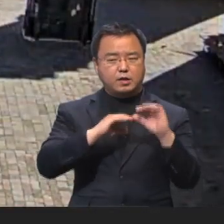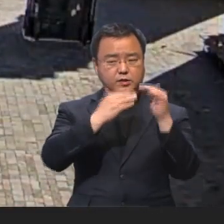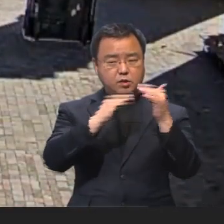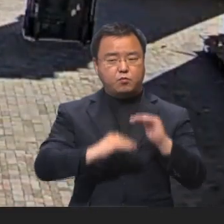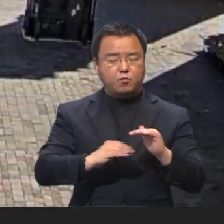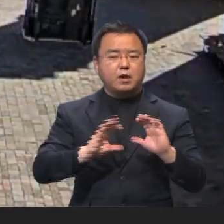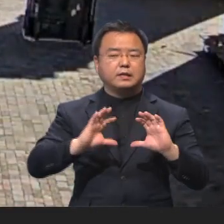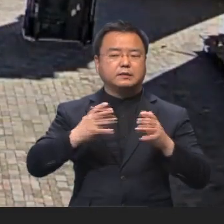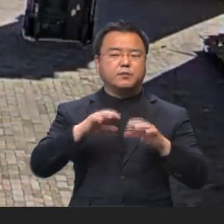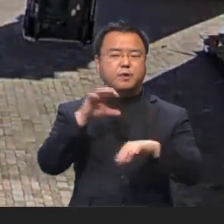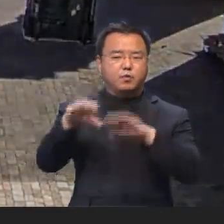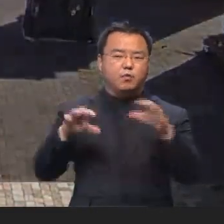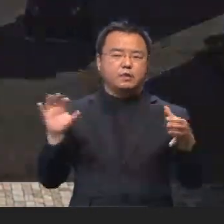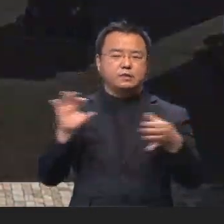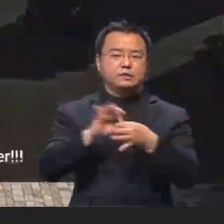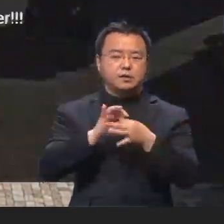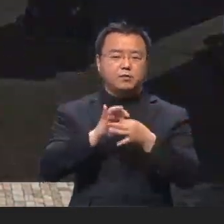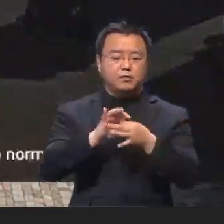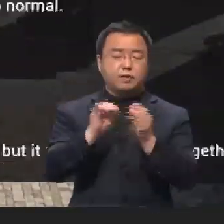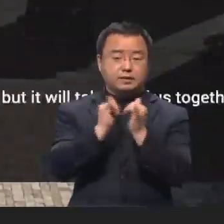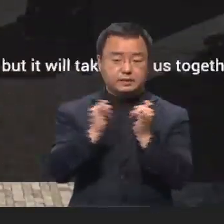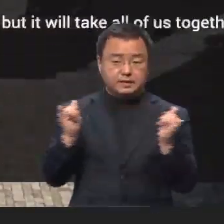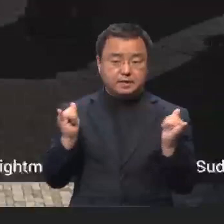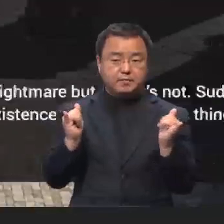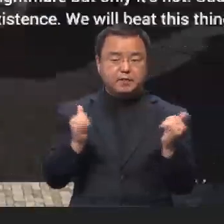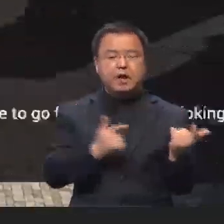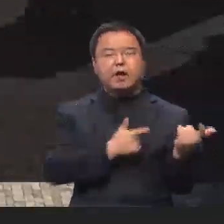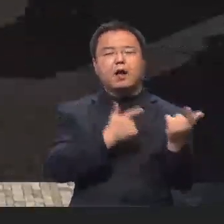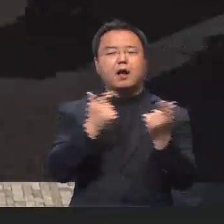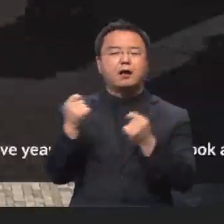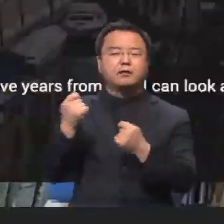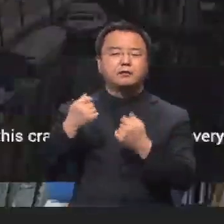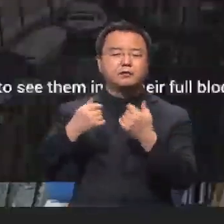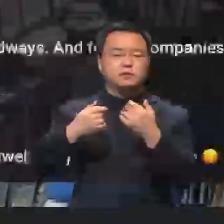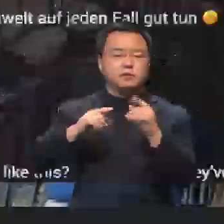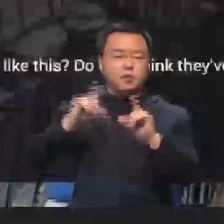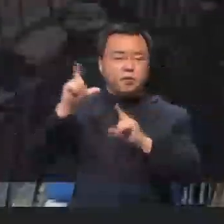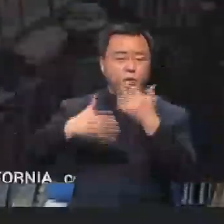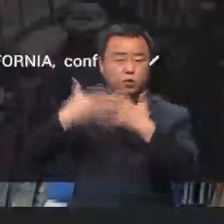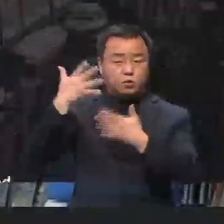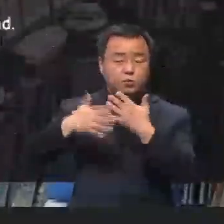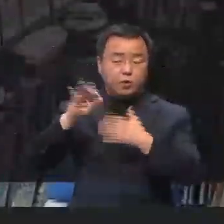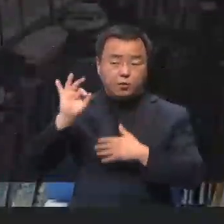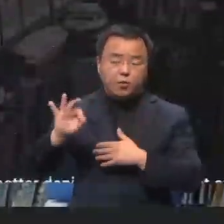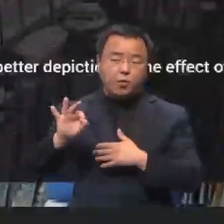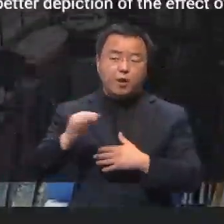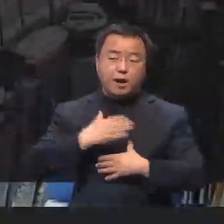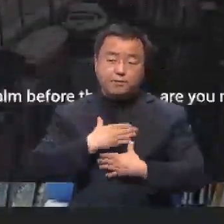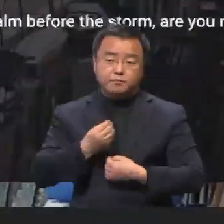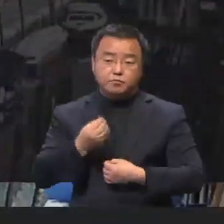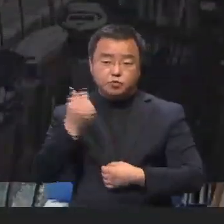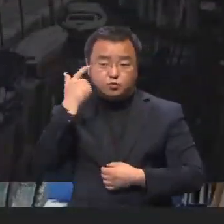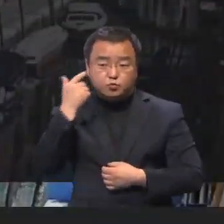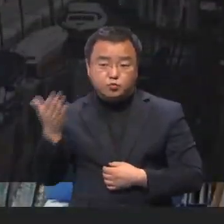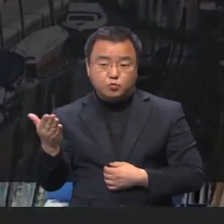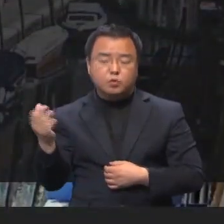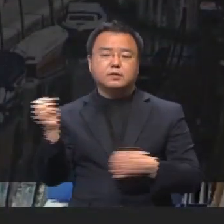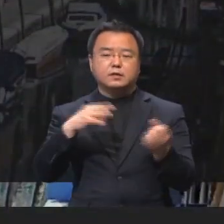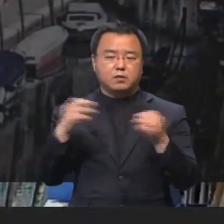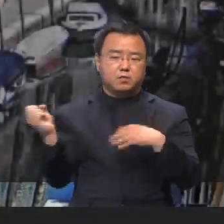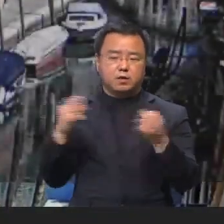세계 각국에서 접속한 시청자들이 함께 풍경을 보며 안부를 묻고 대화를 나누는데요.